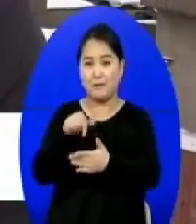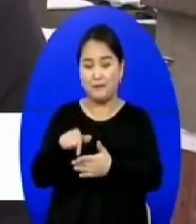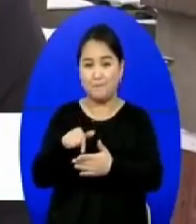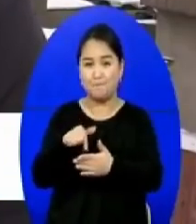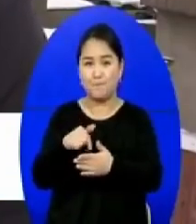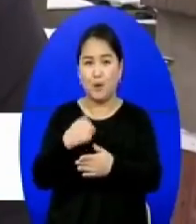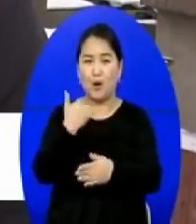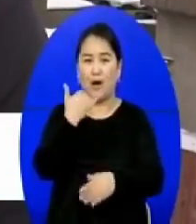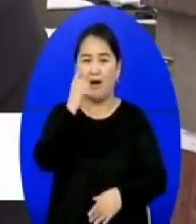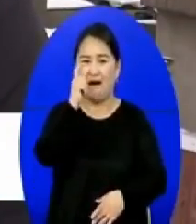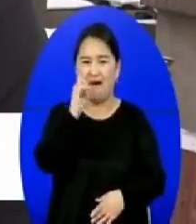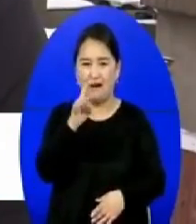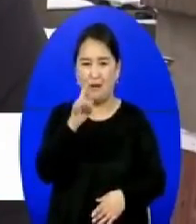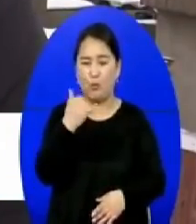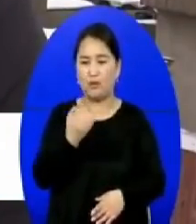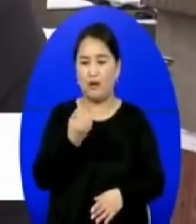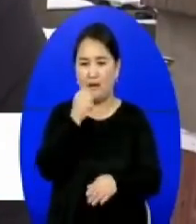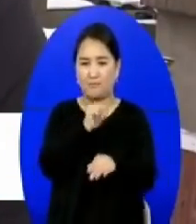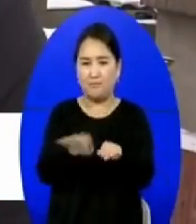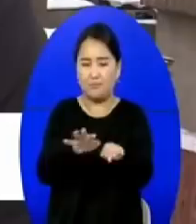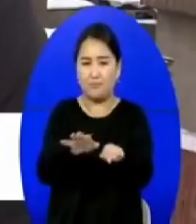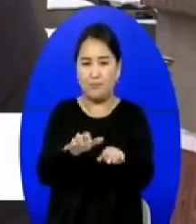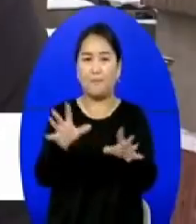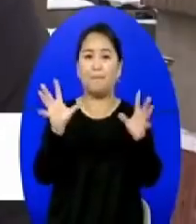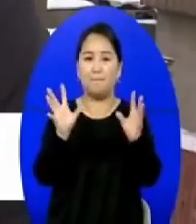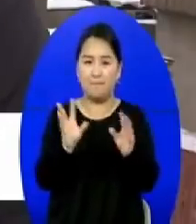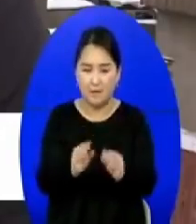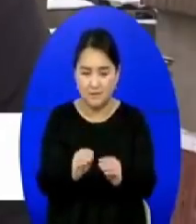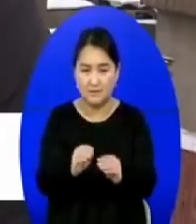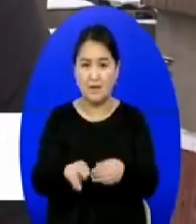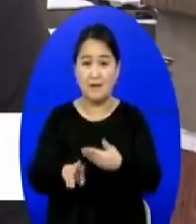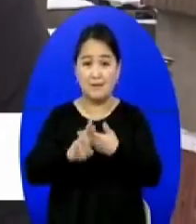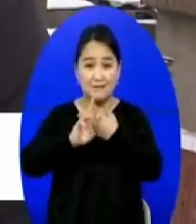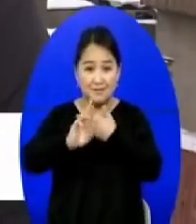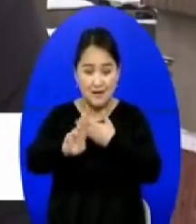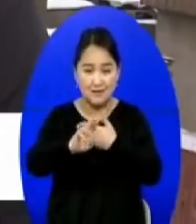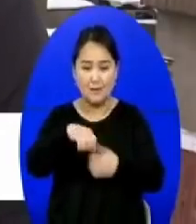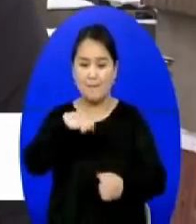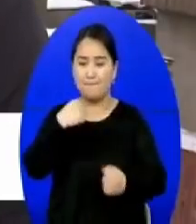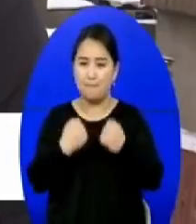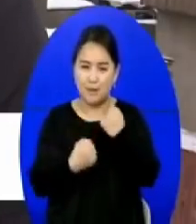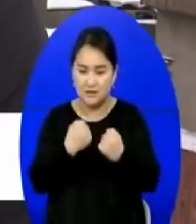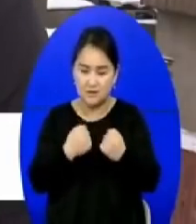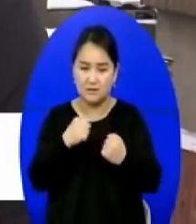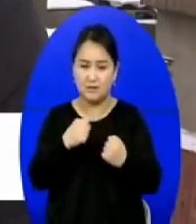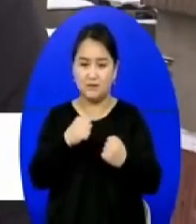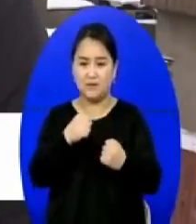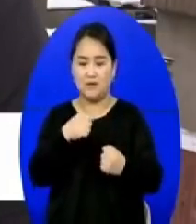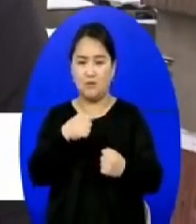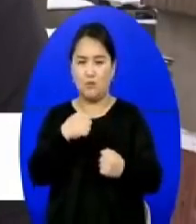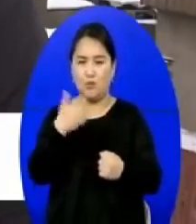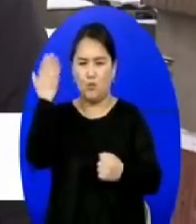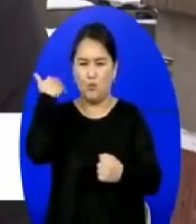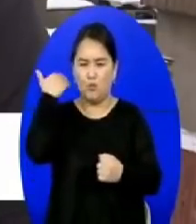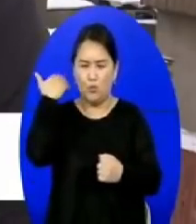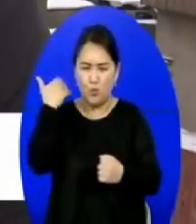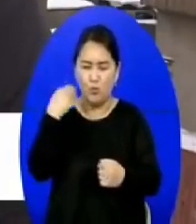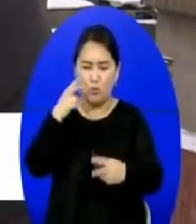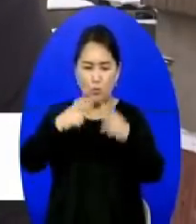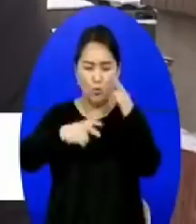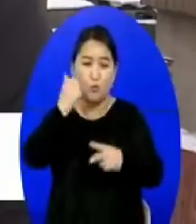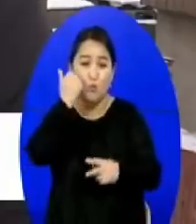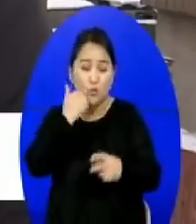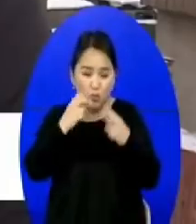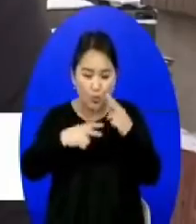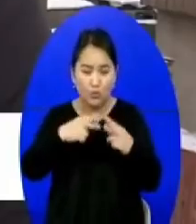нэрс багснаа. Цаашид одоо өндөр насжилттай техник хэрэгсэлтээр одоо агарын чанарын үзэлтүүдийн стандартыг нэмэгдүүлж сайжруулж энийг